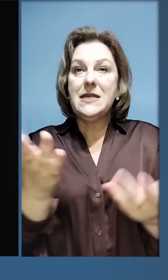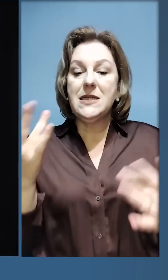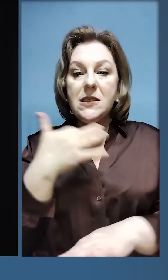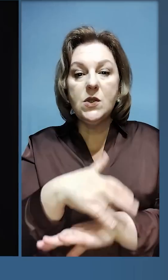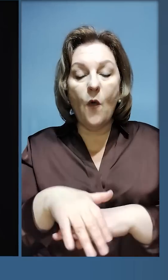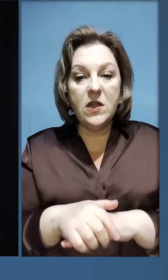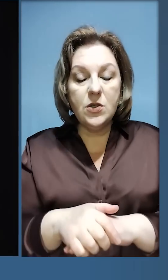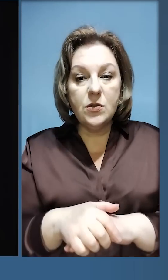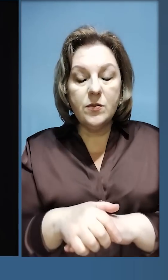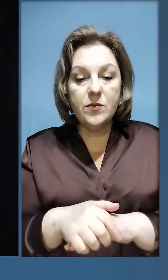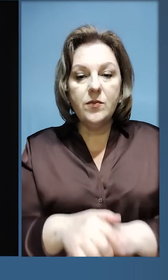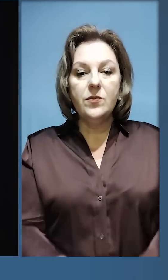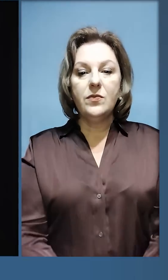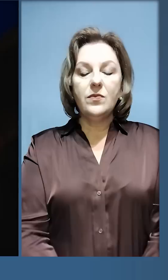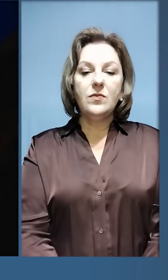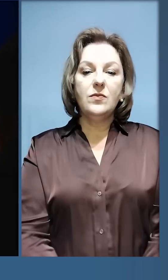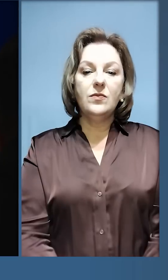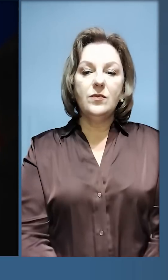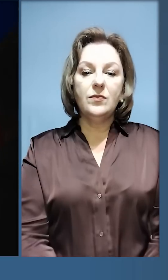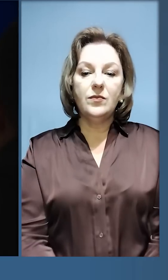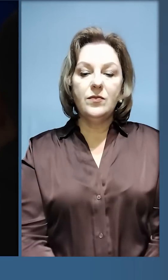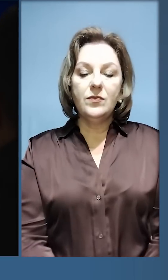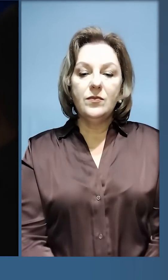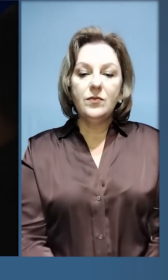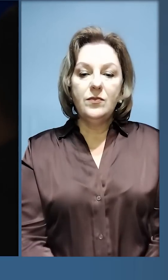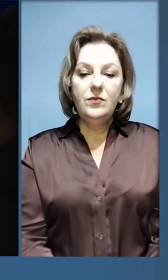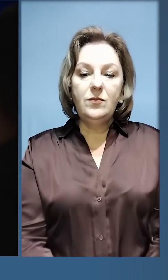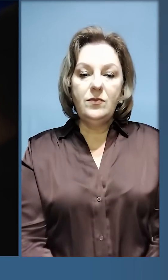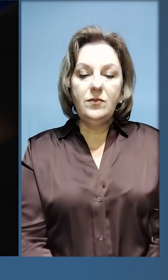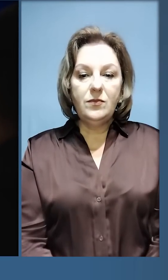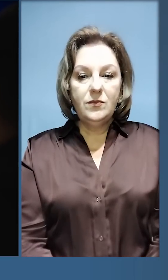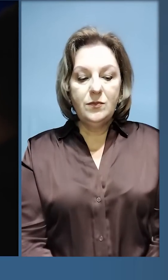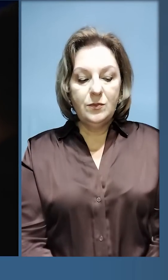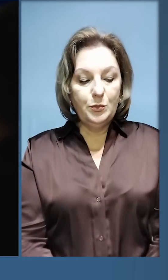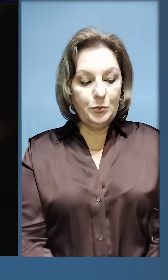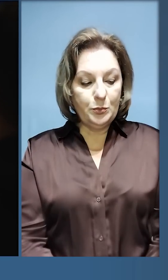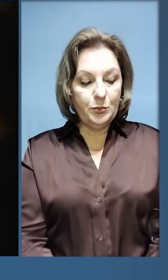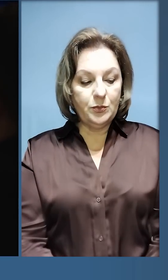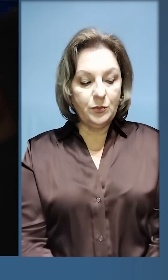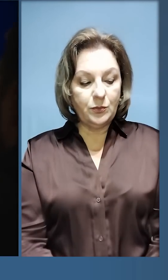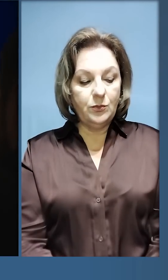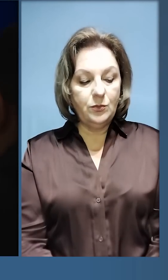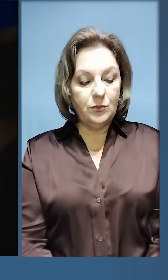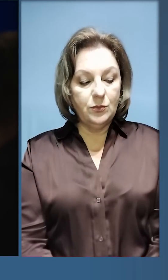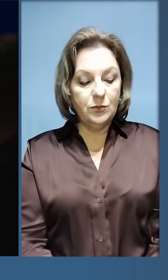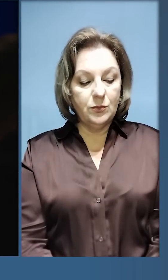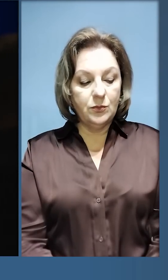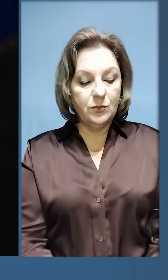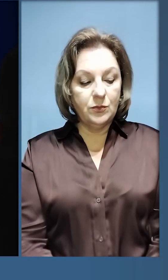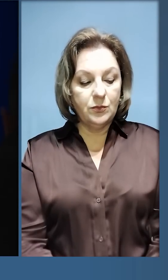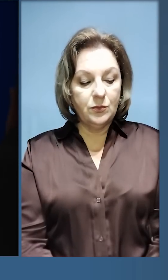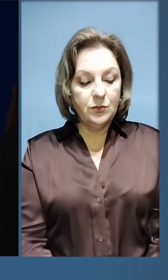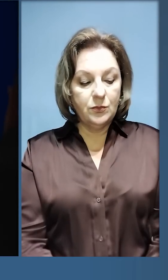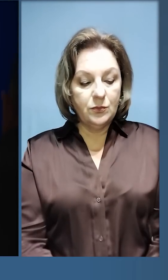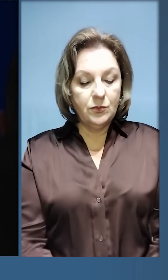не зовнішньою. In the United States, there is regular discussion that the United States may